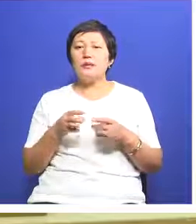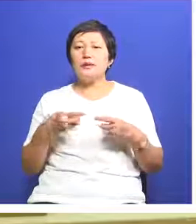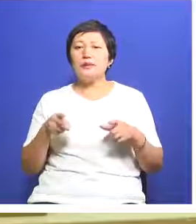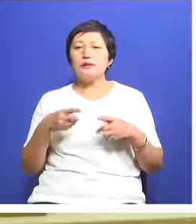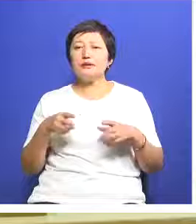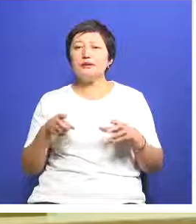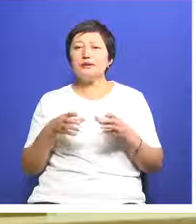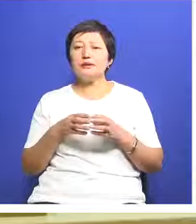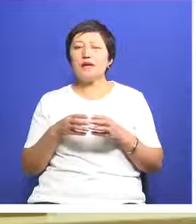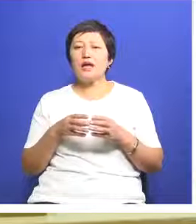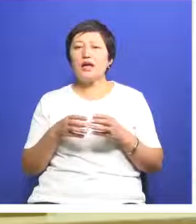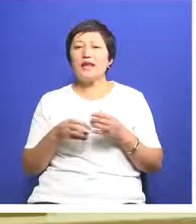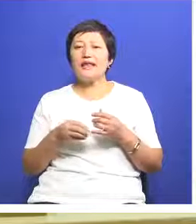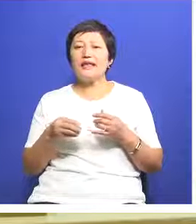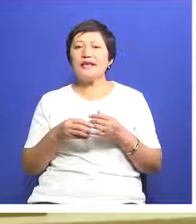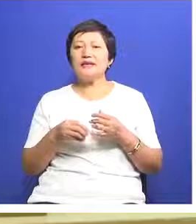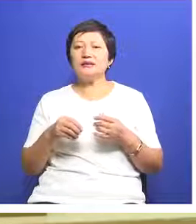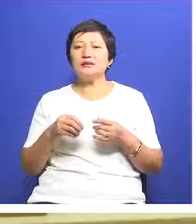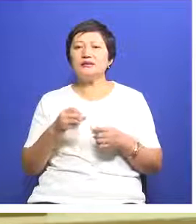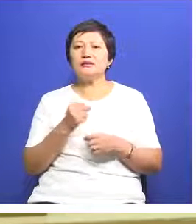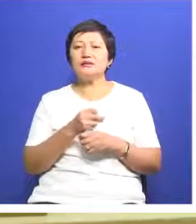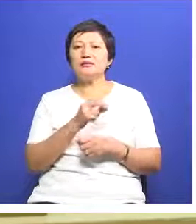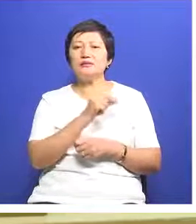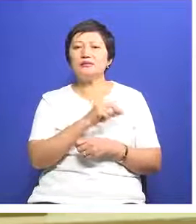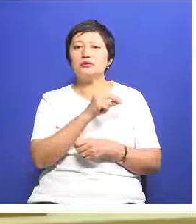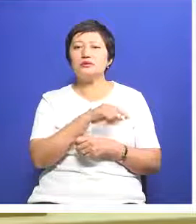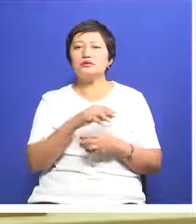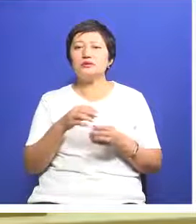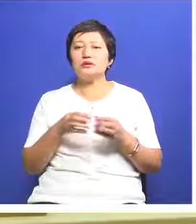басқа да мынау егін салу жұмыстары, мынау бізде